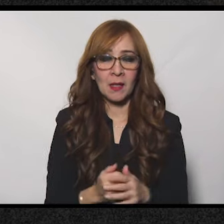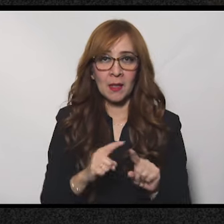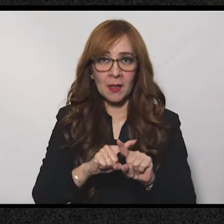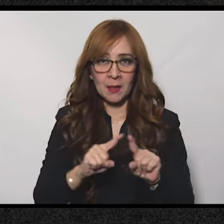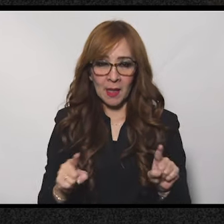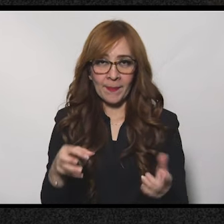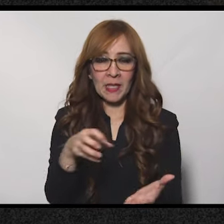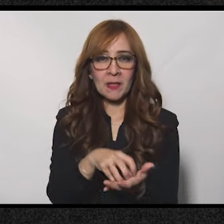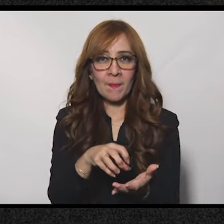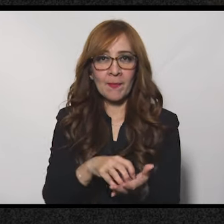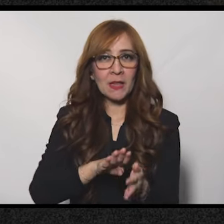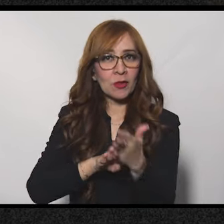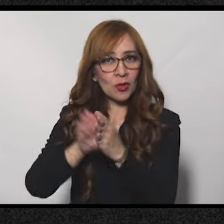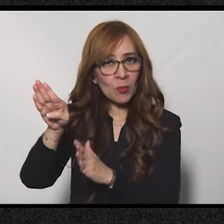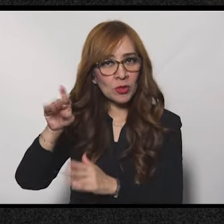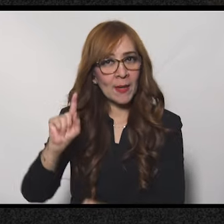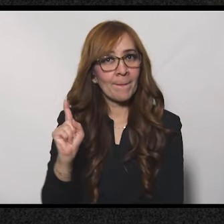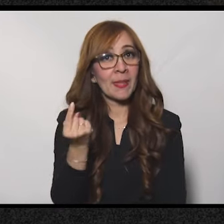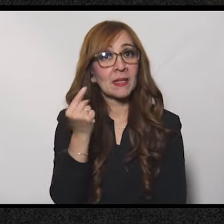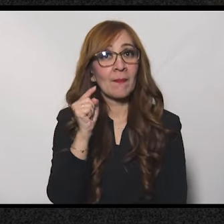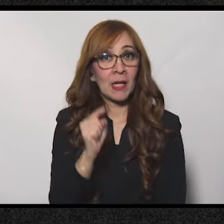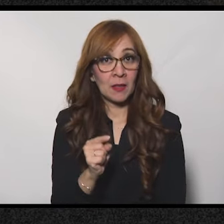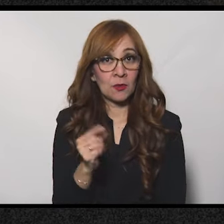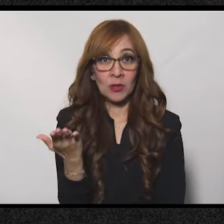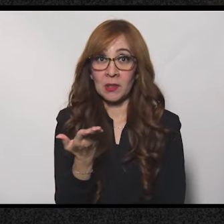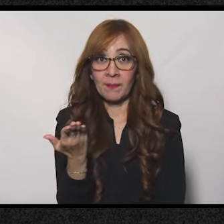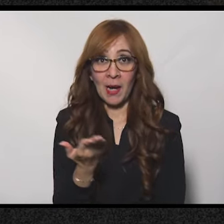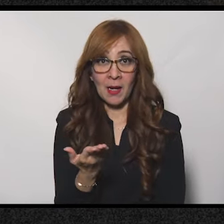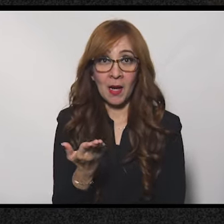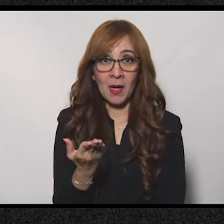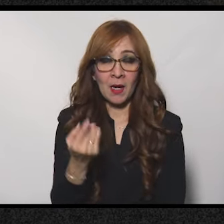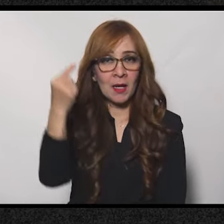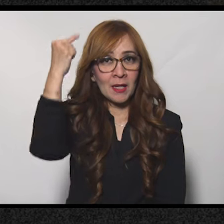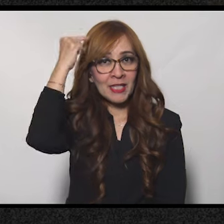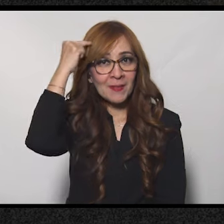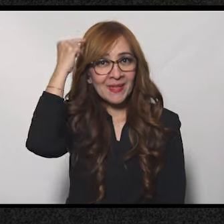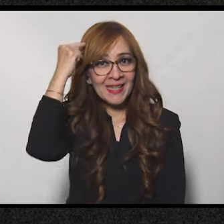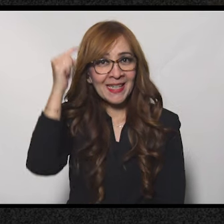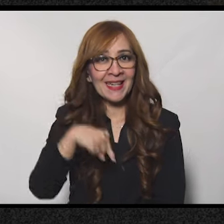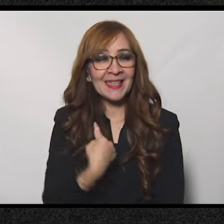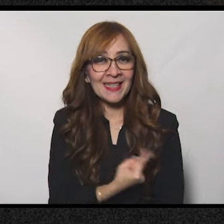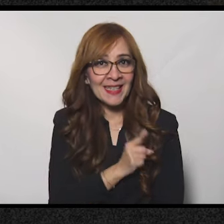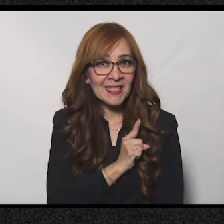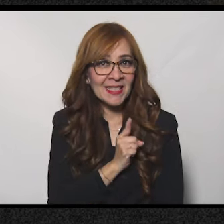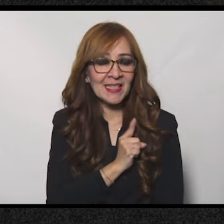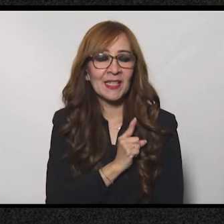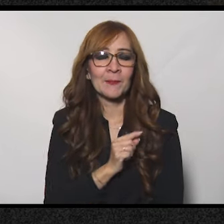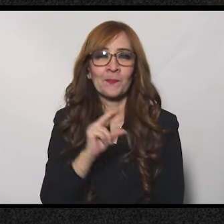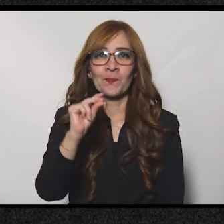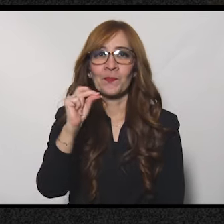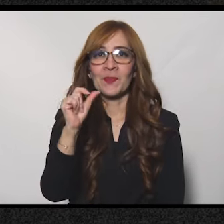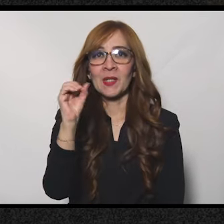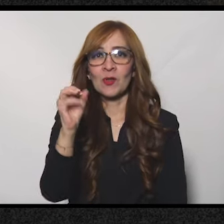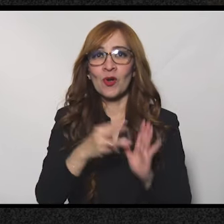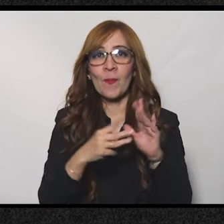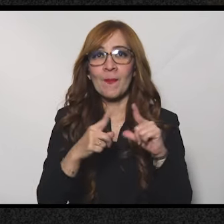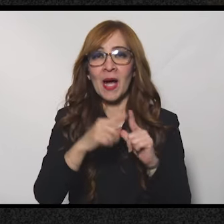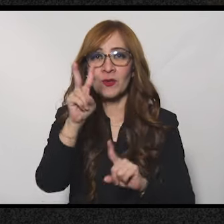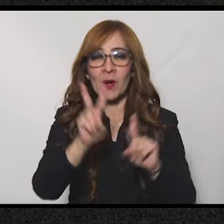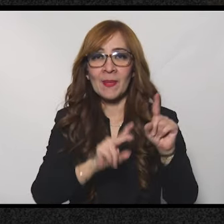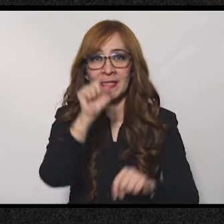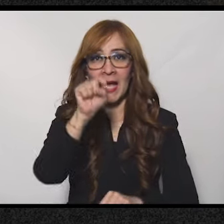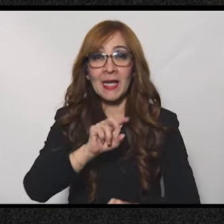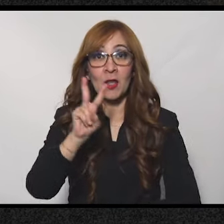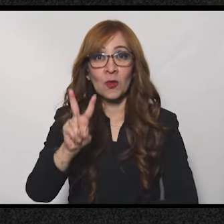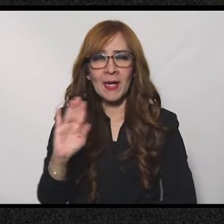Tapi tempat terobosan pertama itu ada di pikiran kita sendiri. Roma 12 ayat 2,